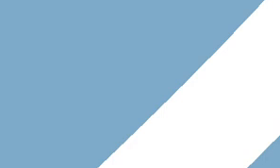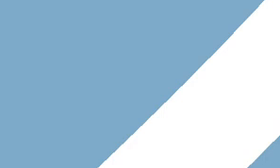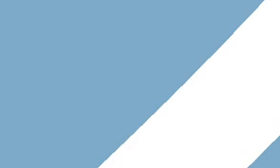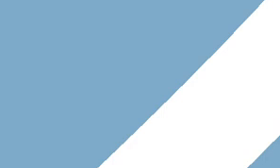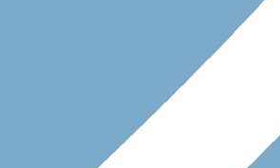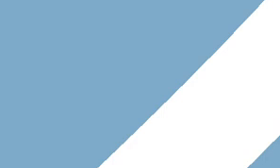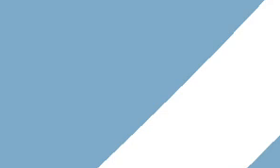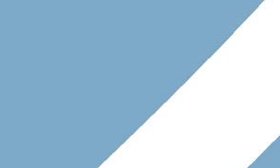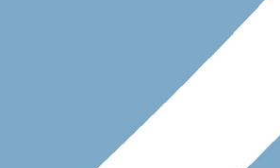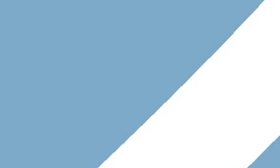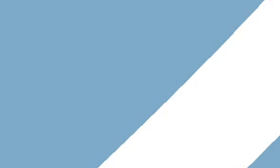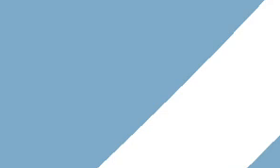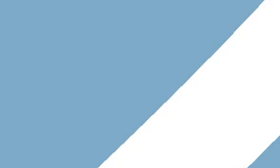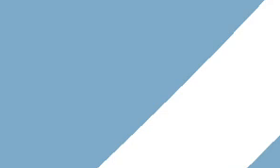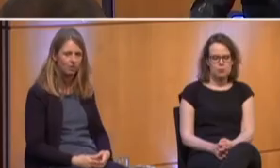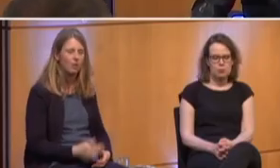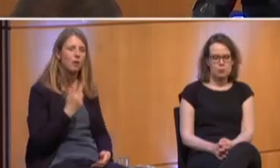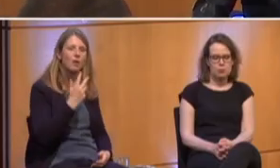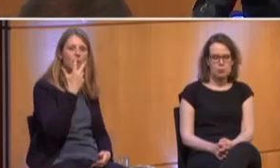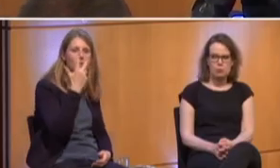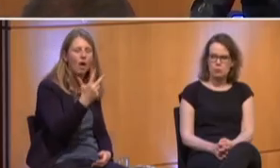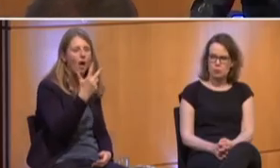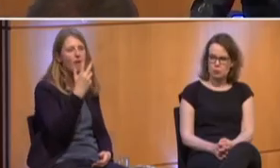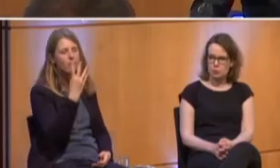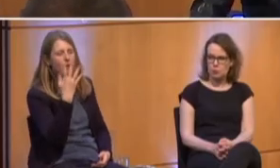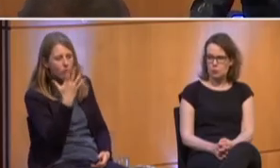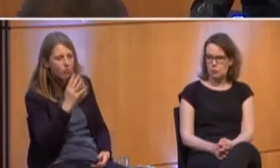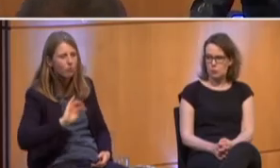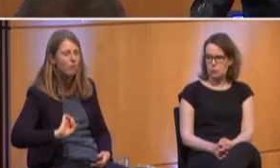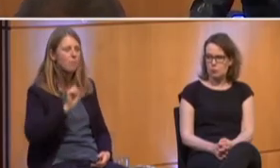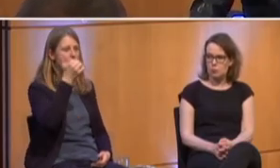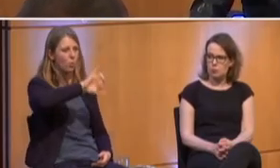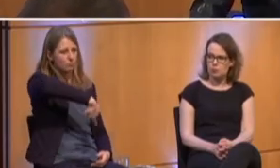Und ich glaube, wir brauchen 3, 4, 5 ausgewählte Pilotprojekte, an denen